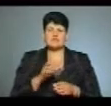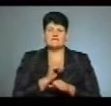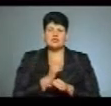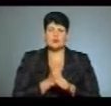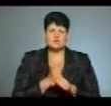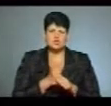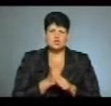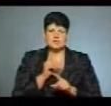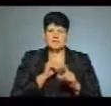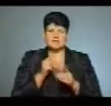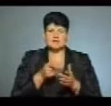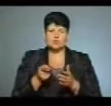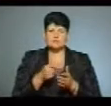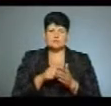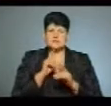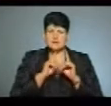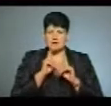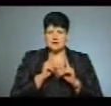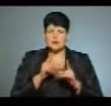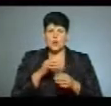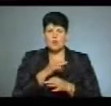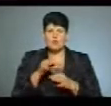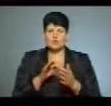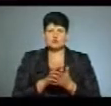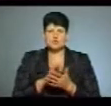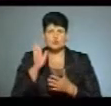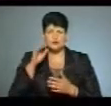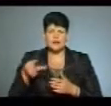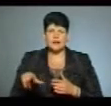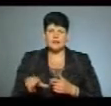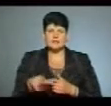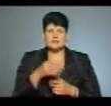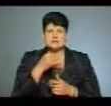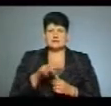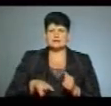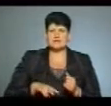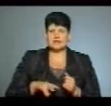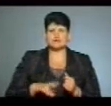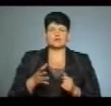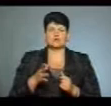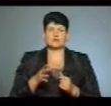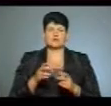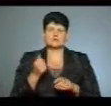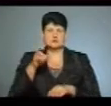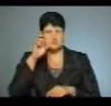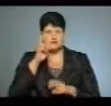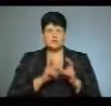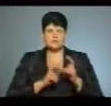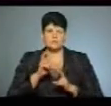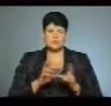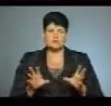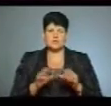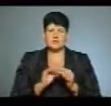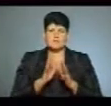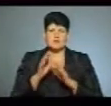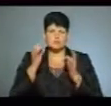Тернопільській міській раді, на якій обговорювали очищення водних каналів. Про це повідомив директор комунального підприємства об'єднання парків культури і відпочинку